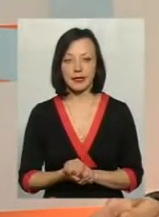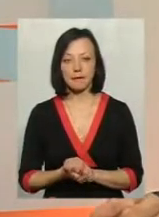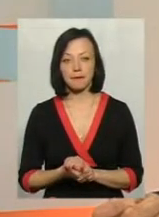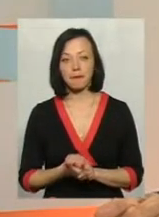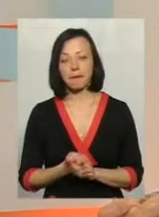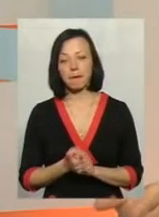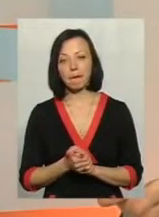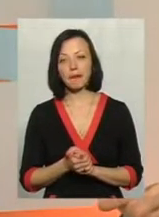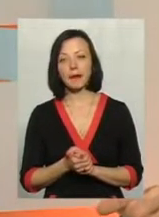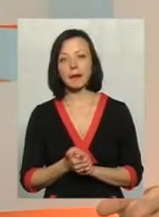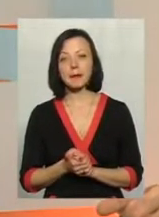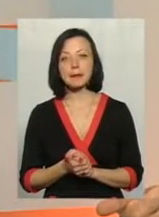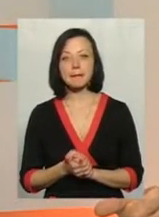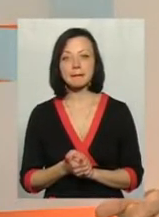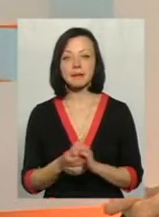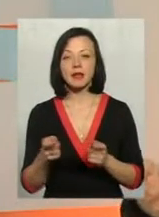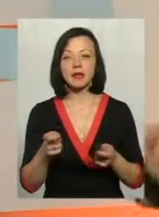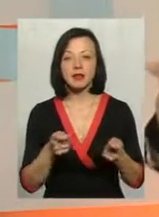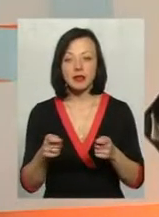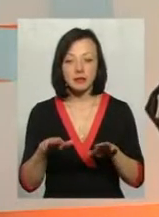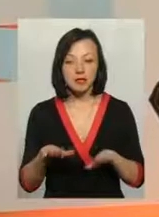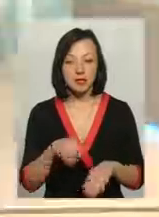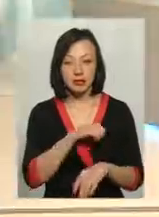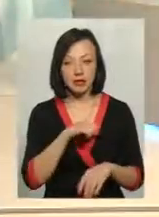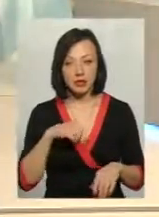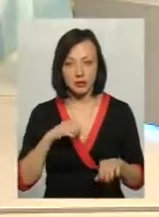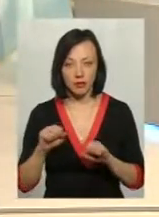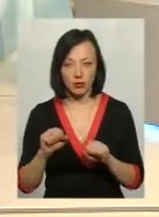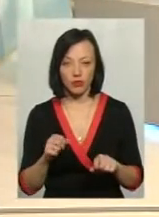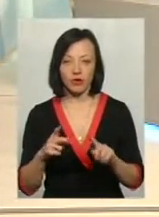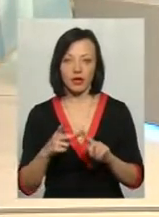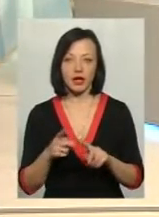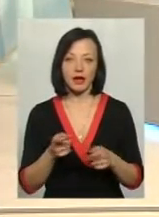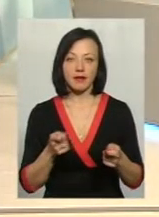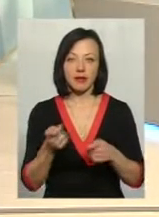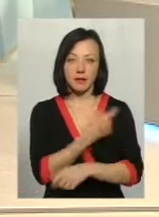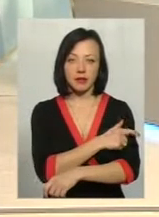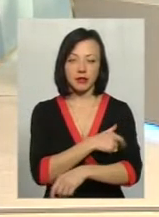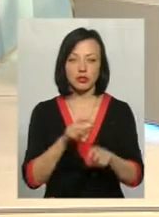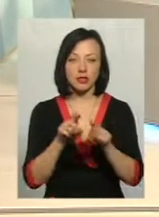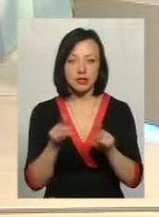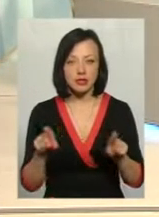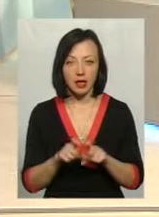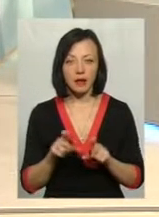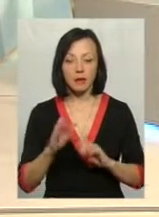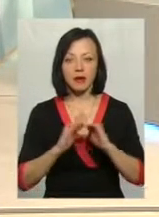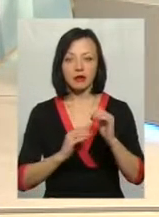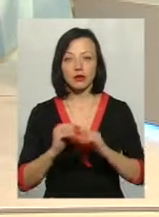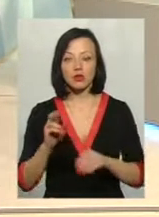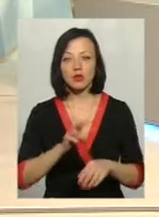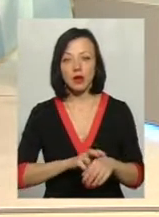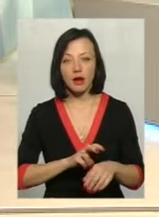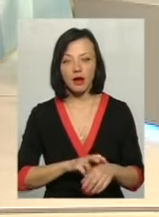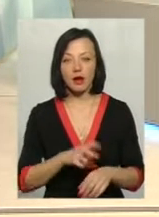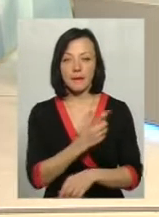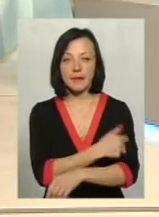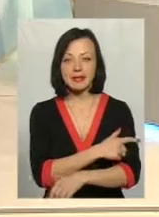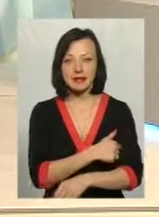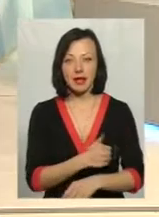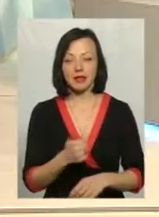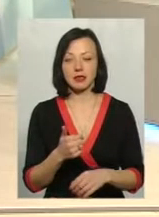керівники органів місцевого самоврядування, керівники медичних закладів, практикуючі лікарі,